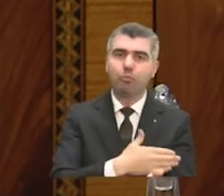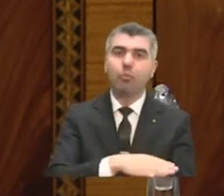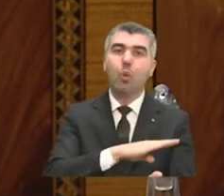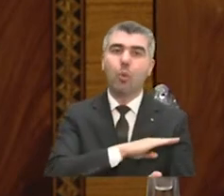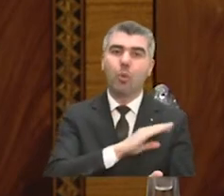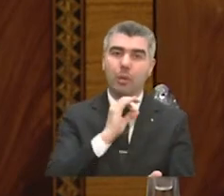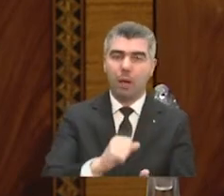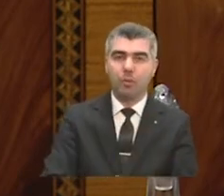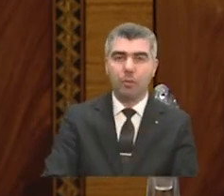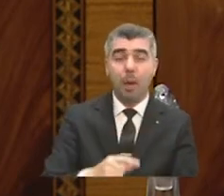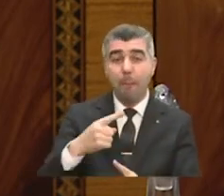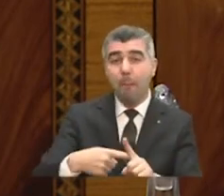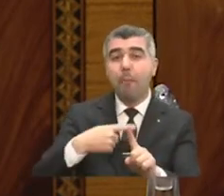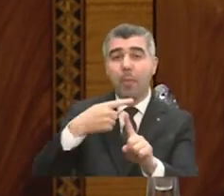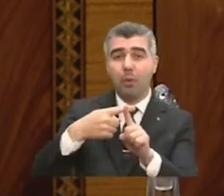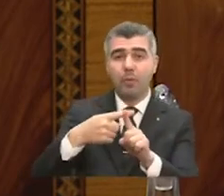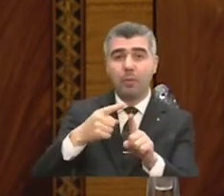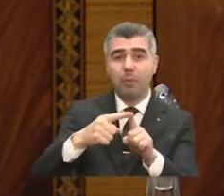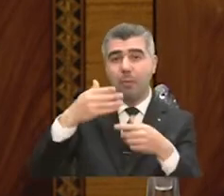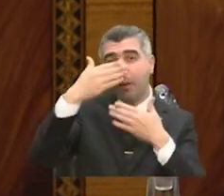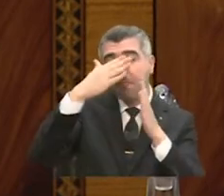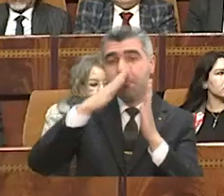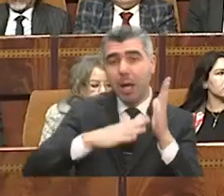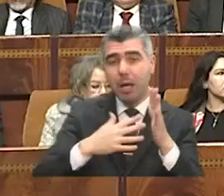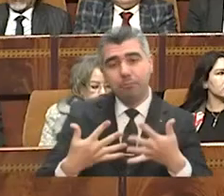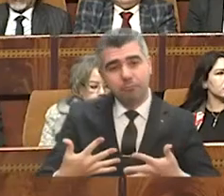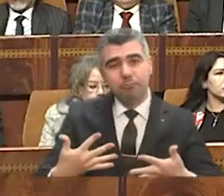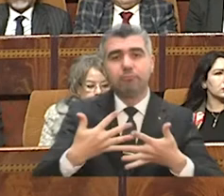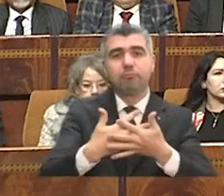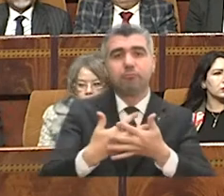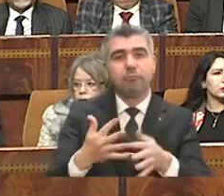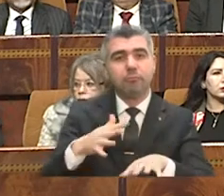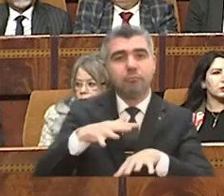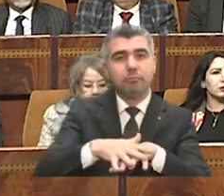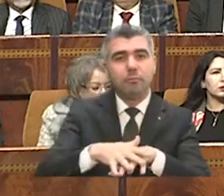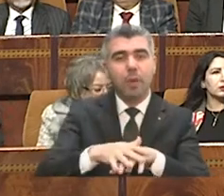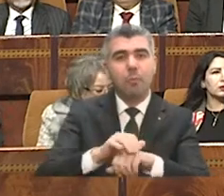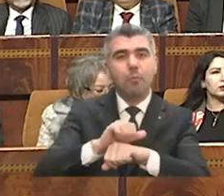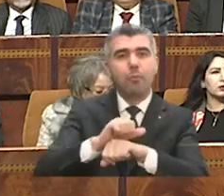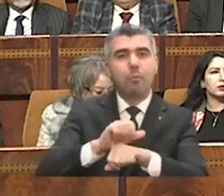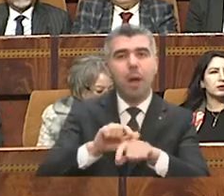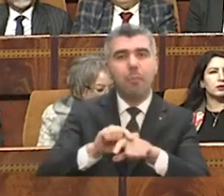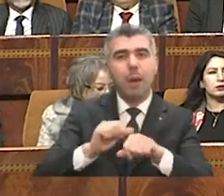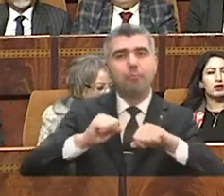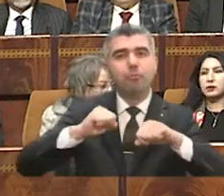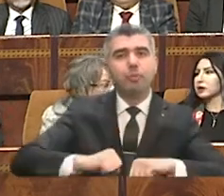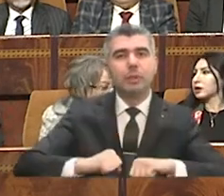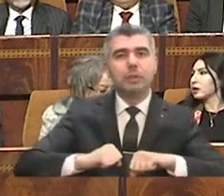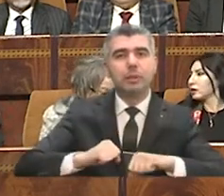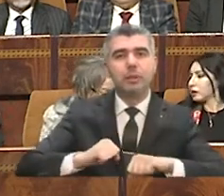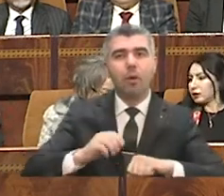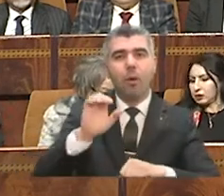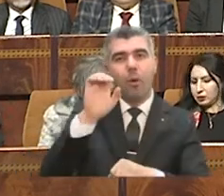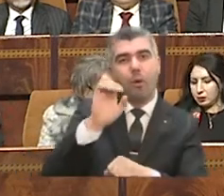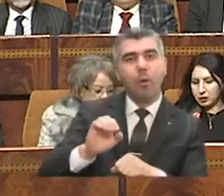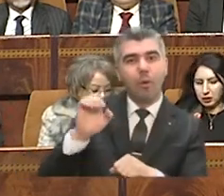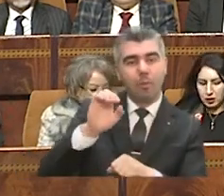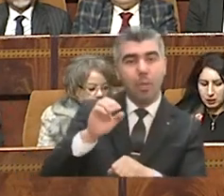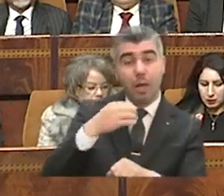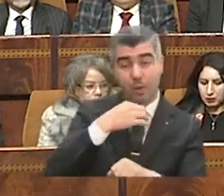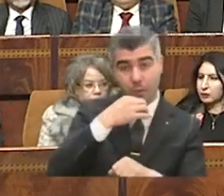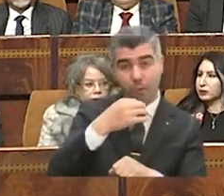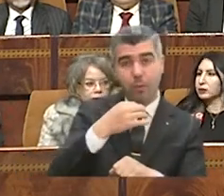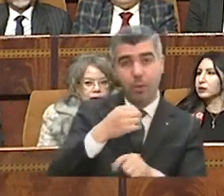pour poser tous les problèmes. Sans parler du fait que le Maroc est un partenaire pour la démocratie auprès